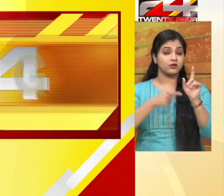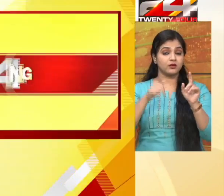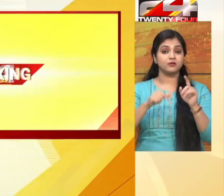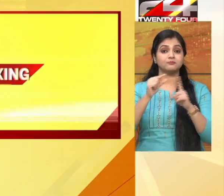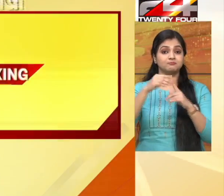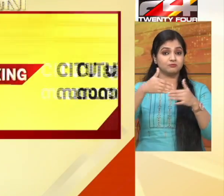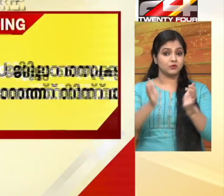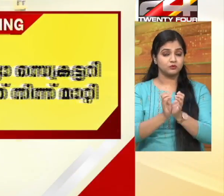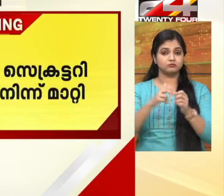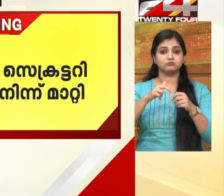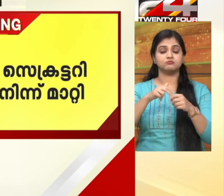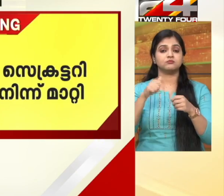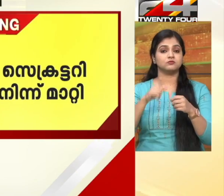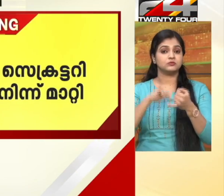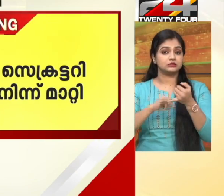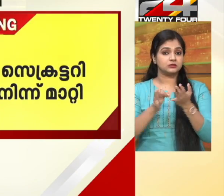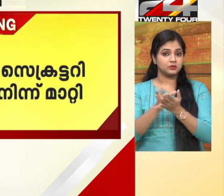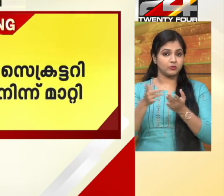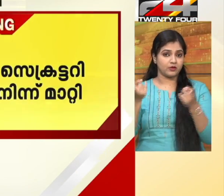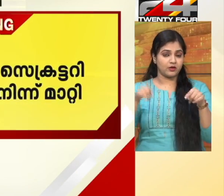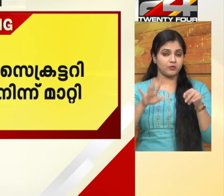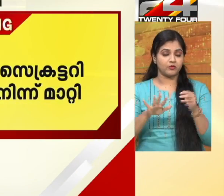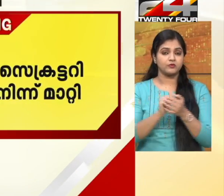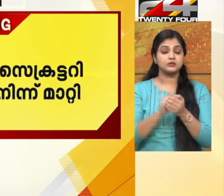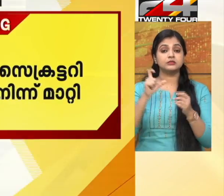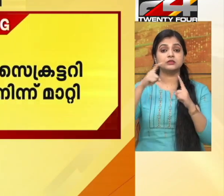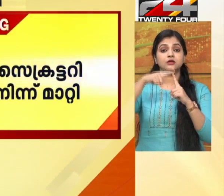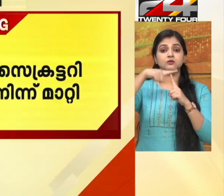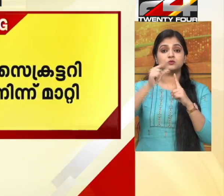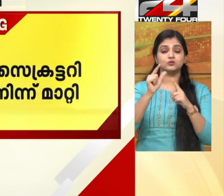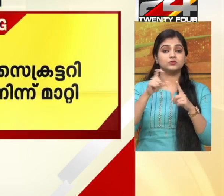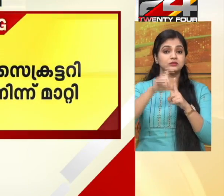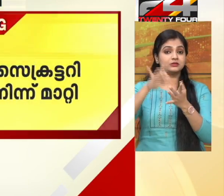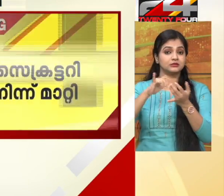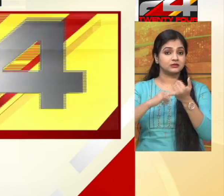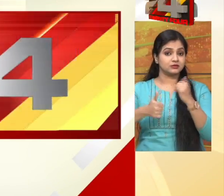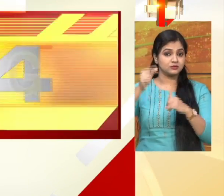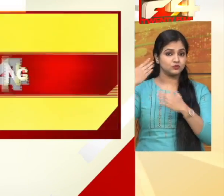സസ്പെൻഡ് ചെയ്തതാണ്. ഇപ്പോൾ അതേ കാരണത്തിൽ തന്നെയാണോ ഇപ്പോൾ സി ഐ ടി ജില്ലാ സെക്രട്ടറി സ്ഥാനത്തുനിന്ന് അദ്ദേഹത്തെ മാറ്റിയിരിക്കുന്നത്?